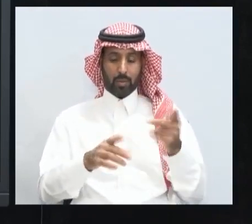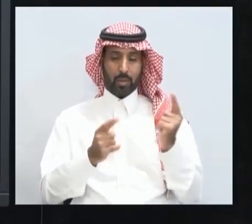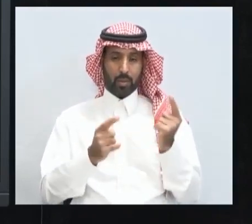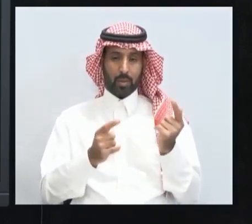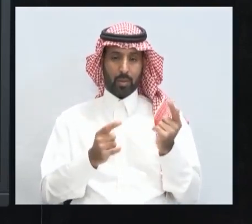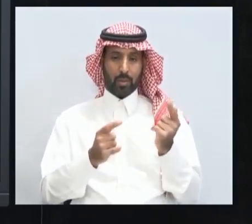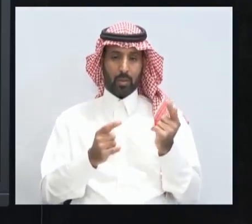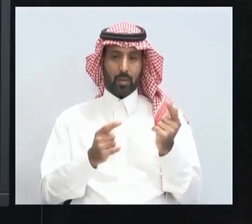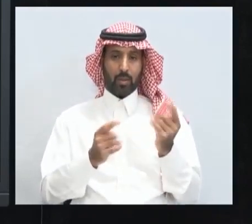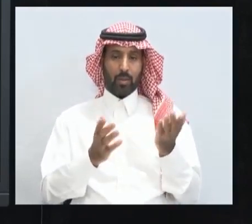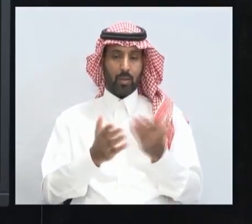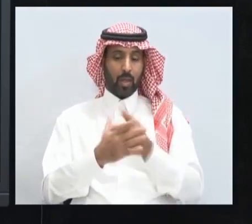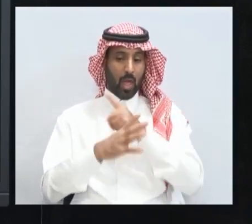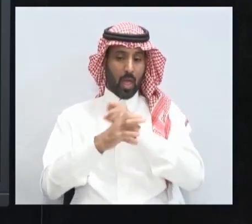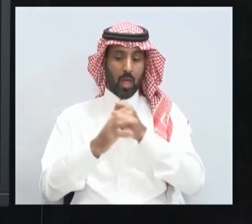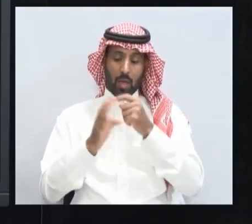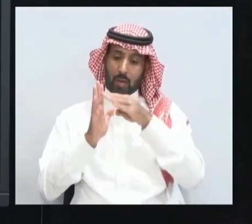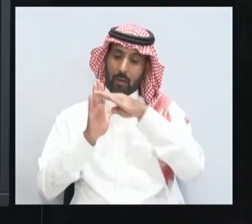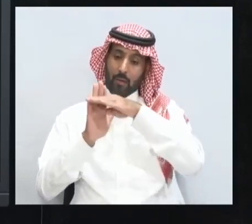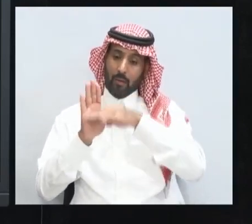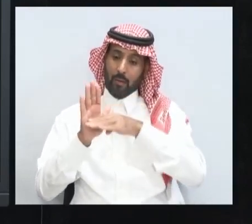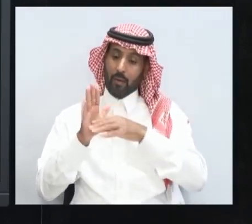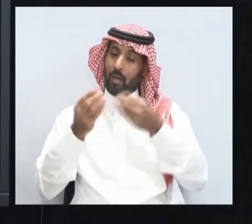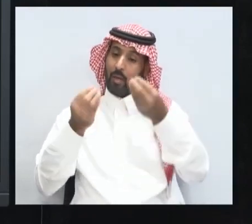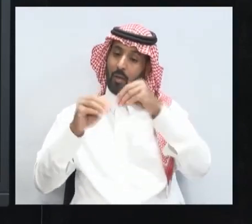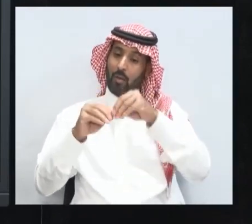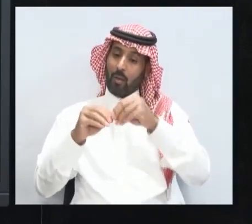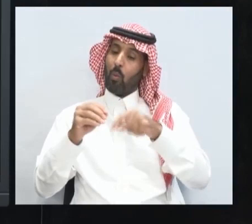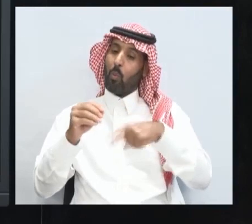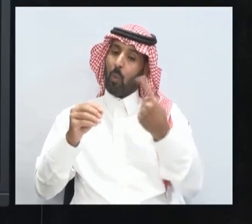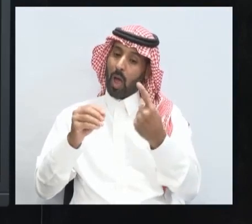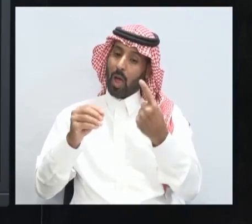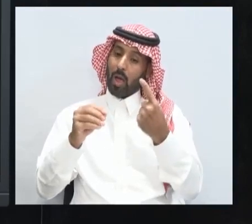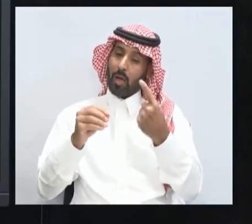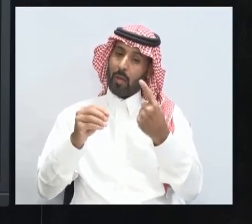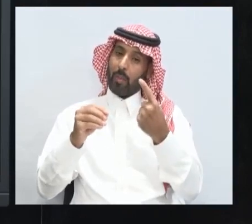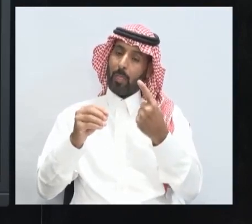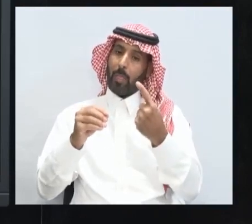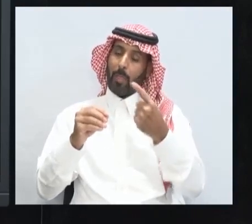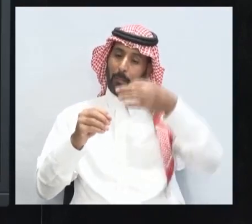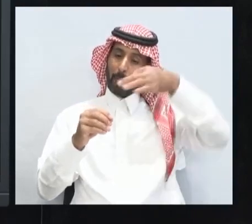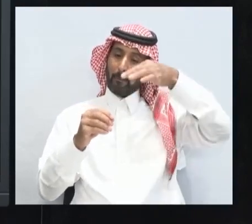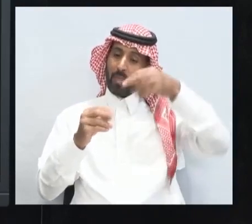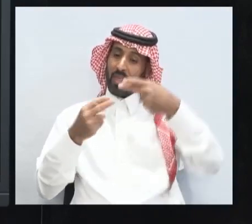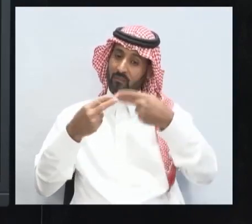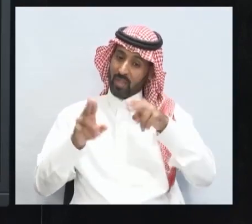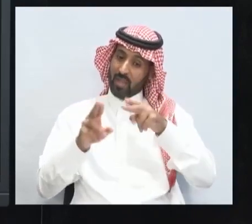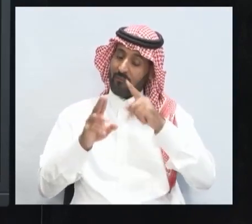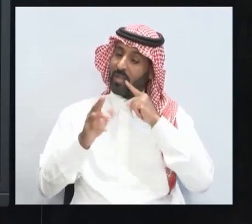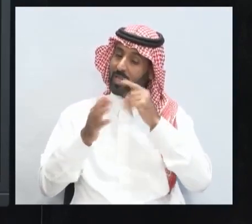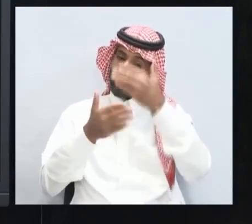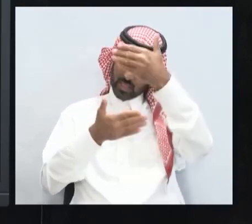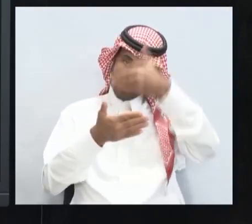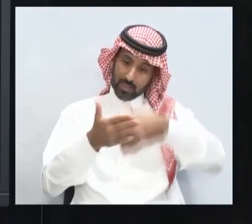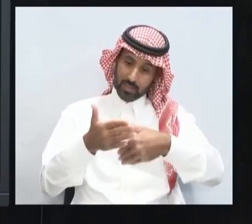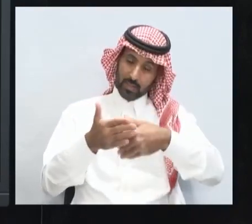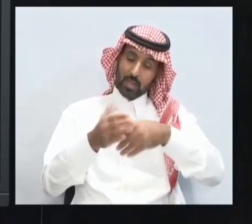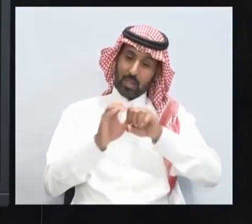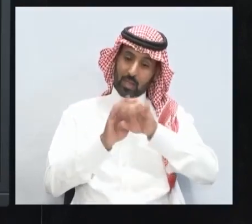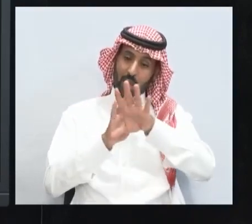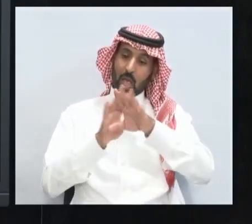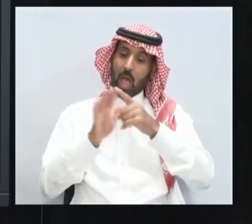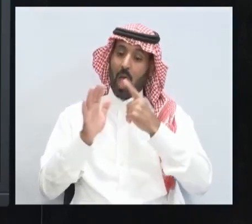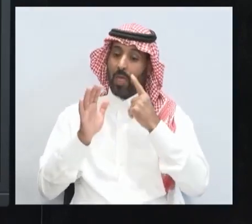سيكون هناك ورقه عمل مدرجه وحيده في بدايه فتح البرنامج او المصنف اذا